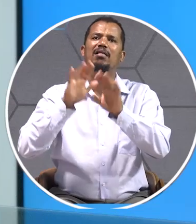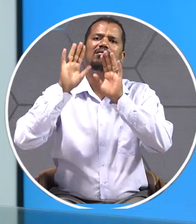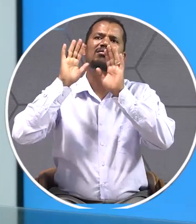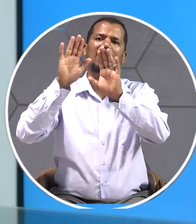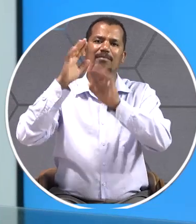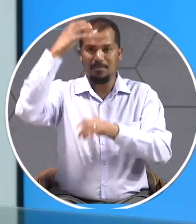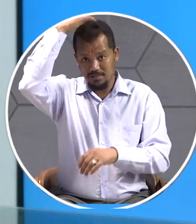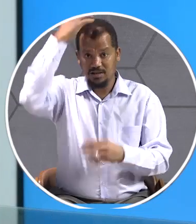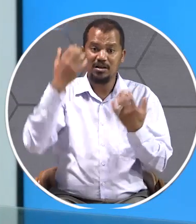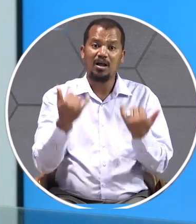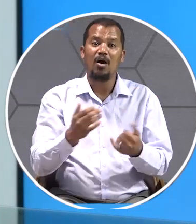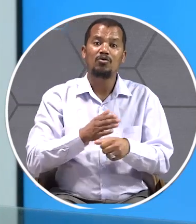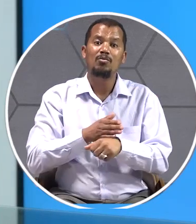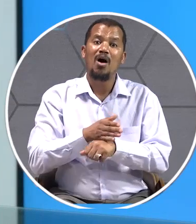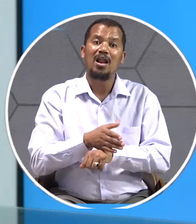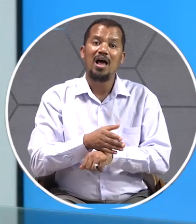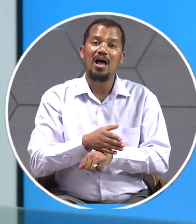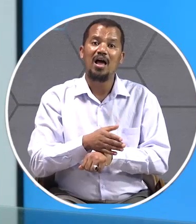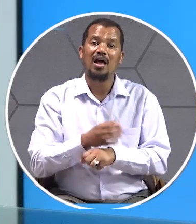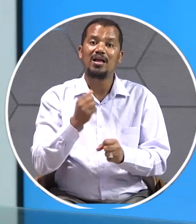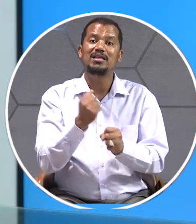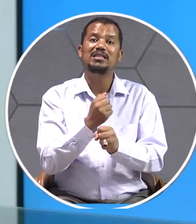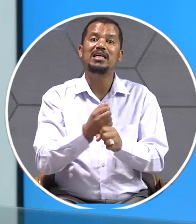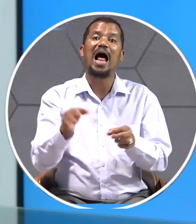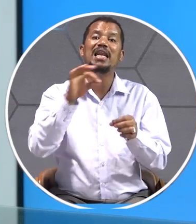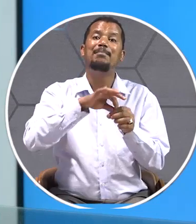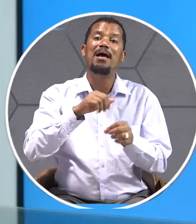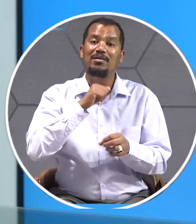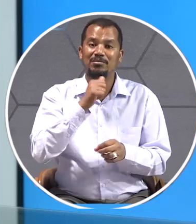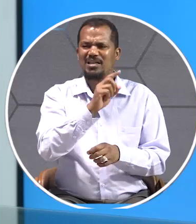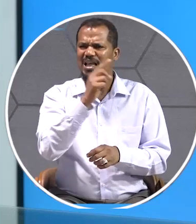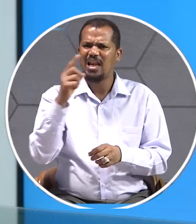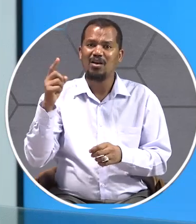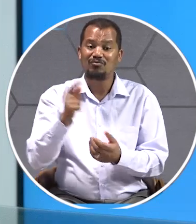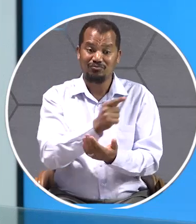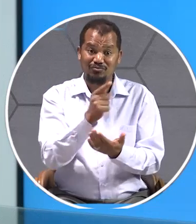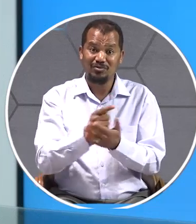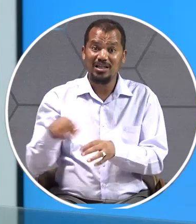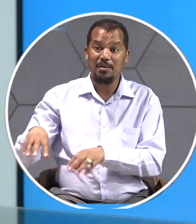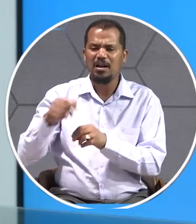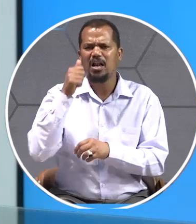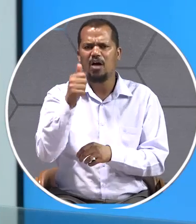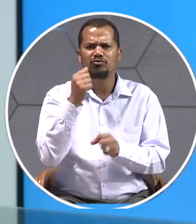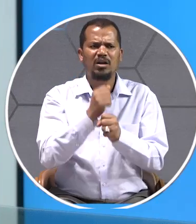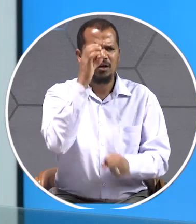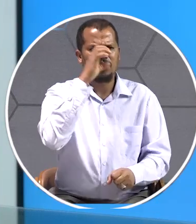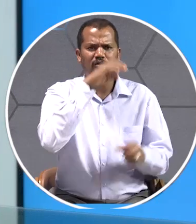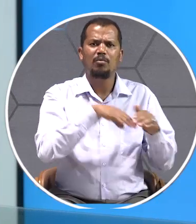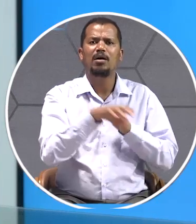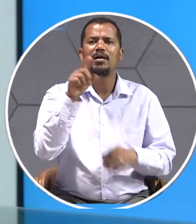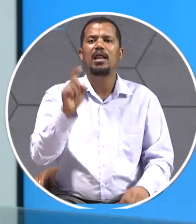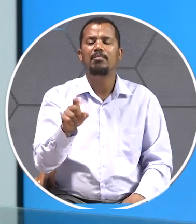ከዚህ በኋላ ስራ እንደማይመድብ ያንዳንዱ ተመራቂ ፈልጎ ስራ መግባት እንዳለበት